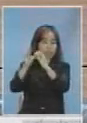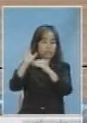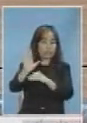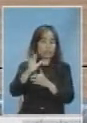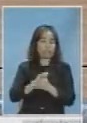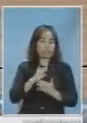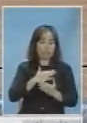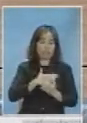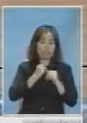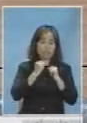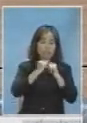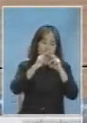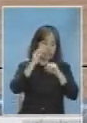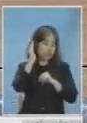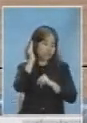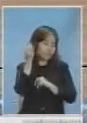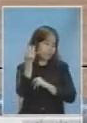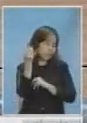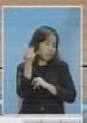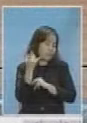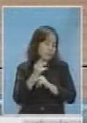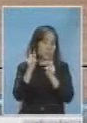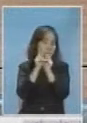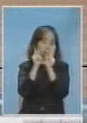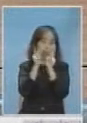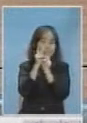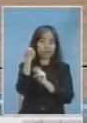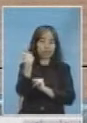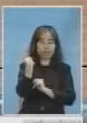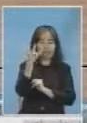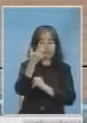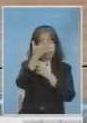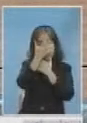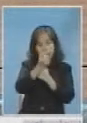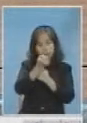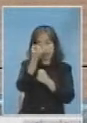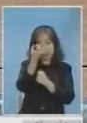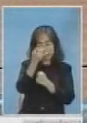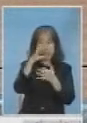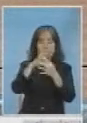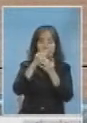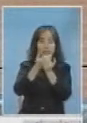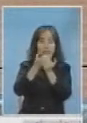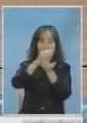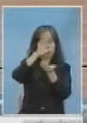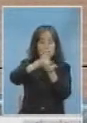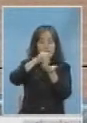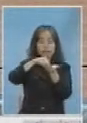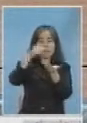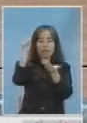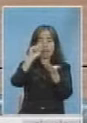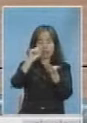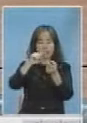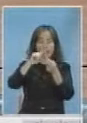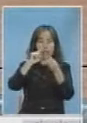ผมก็พยายามเงี่ยหูฟังว่าคณะกรรมการใส่ใจกับงบประมาณก้อนนี้ใส่ใ